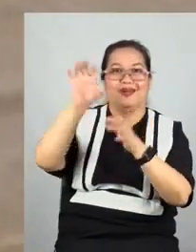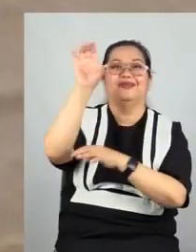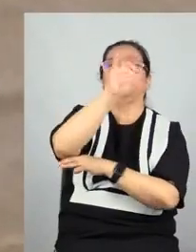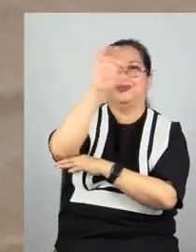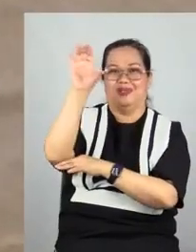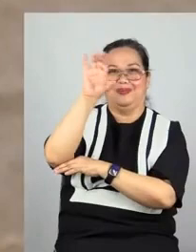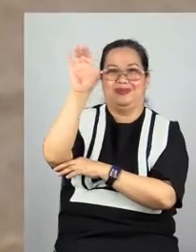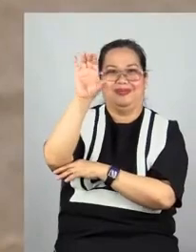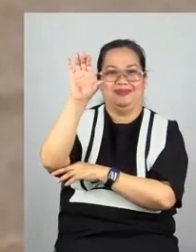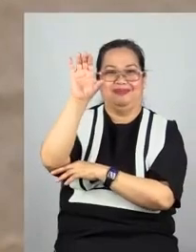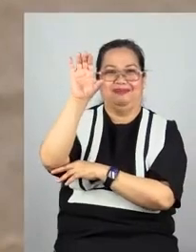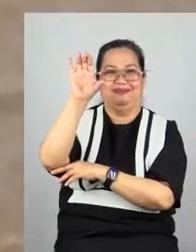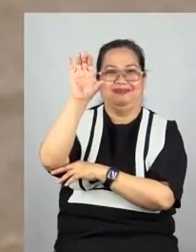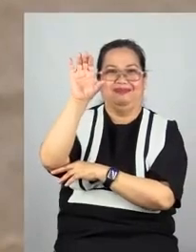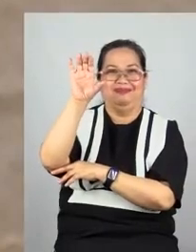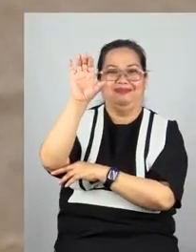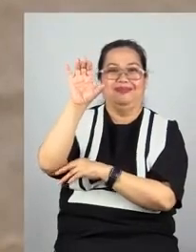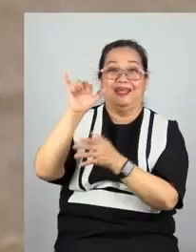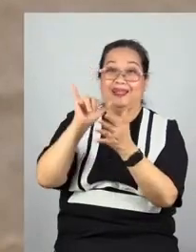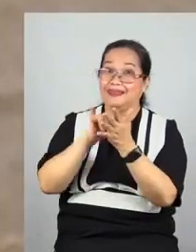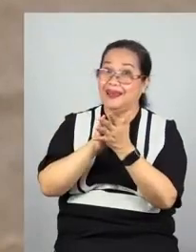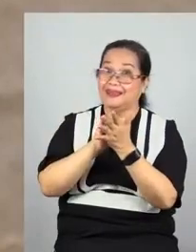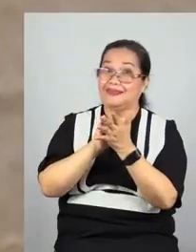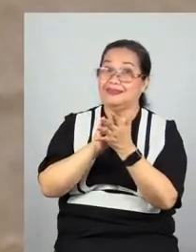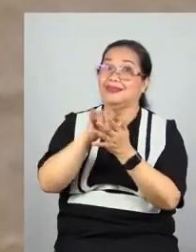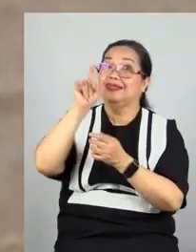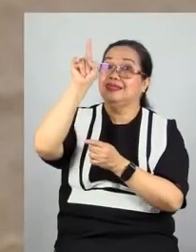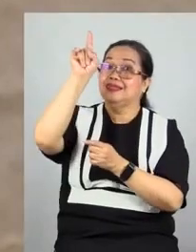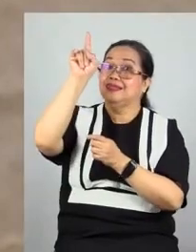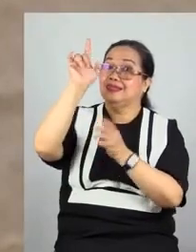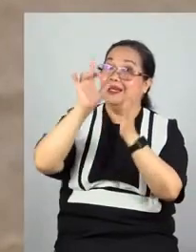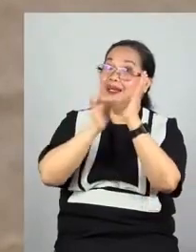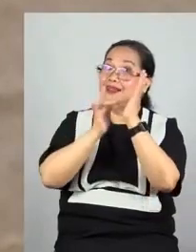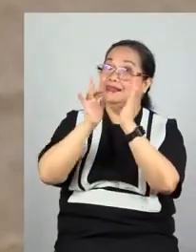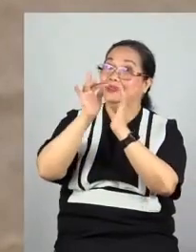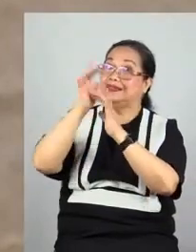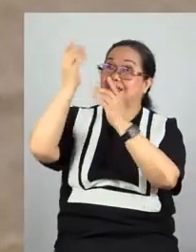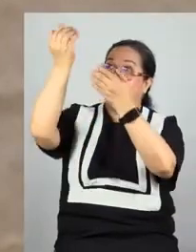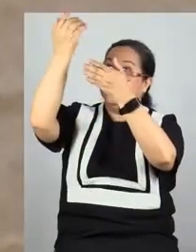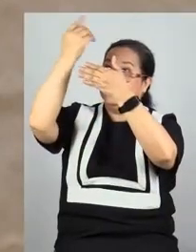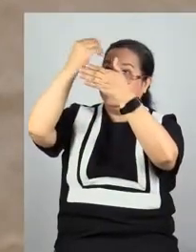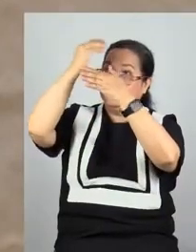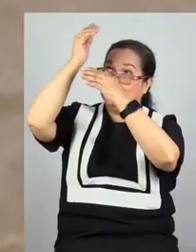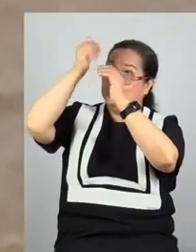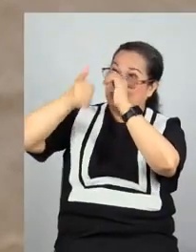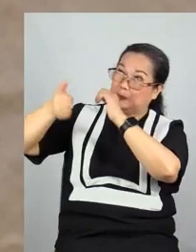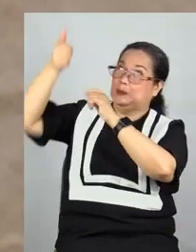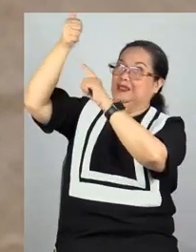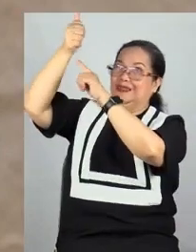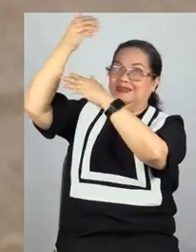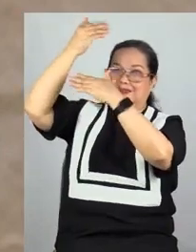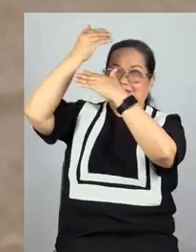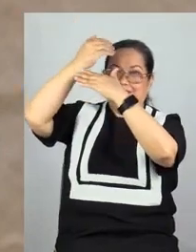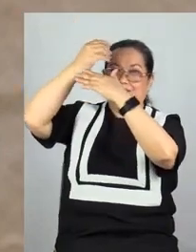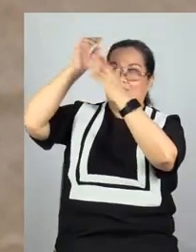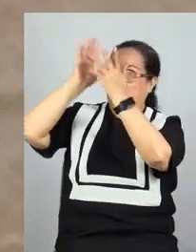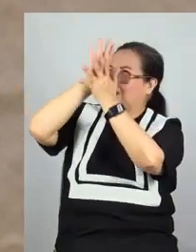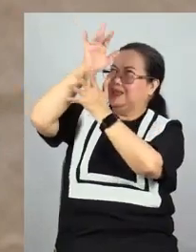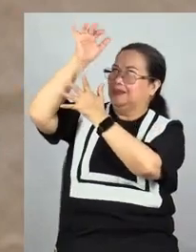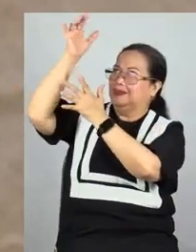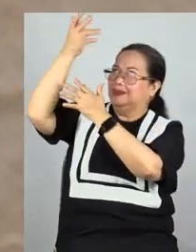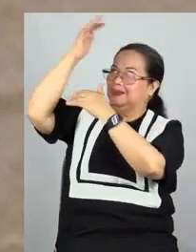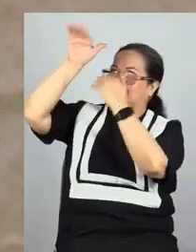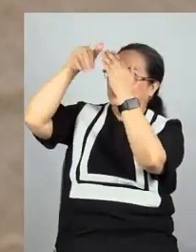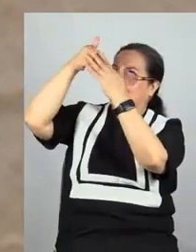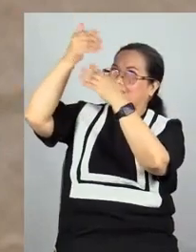Pasko. Na ang Diyos na banal, makapangyarihan sa lahat, luwalhati